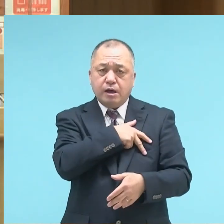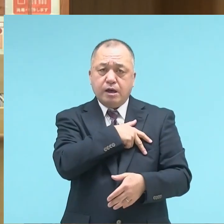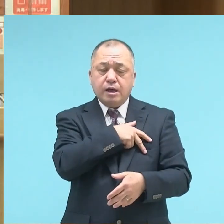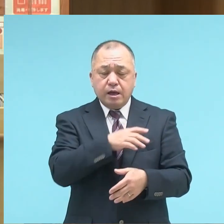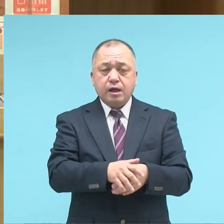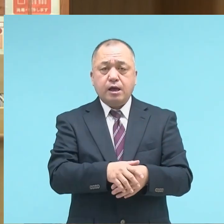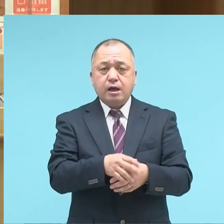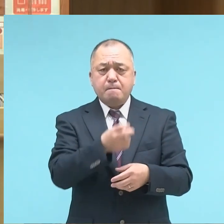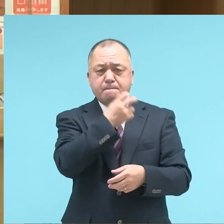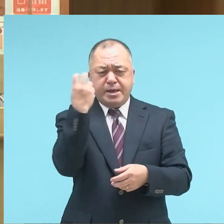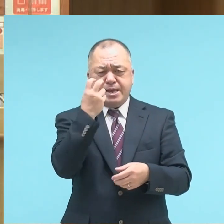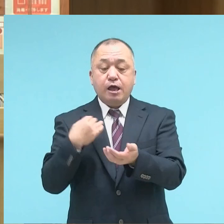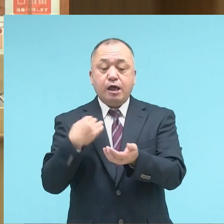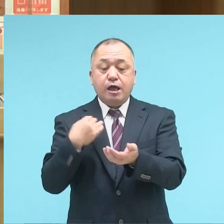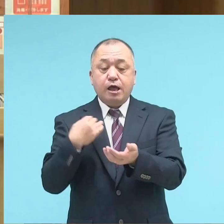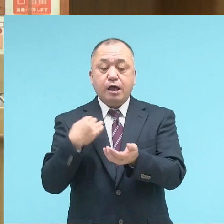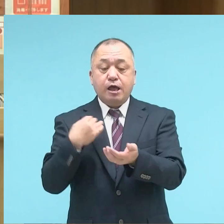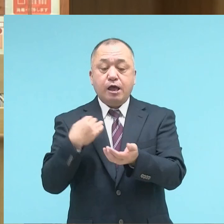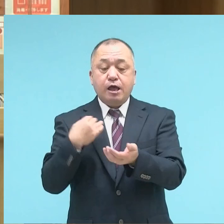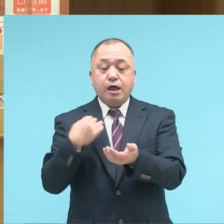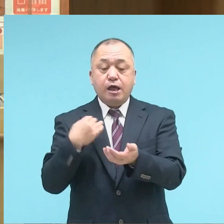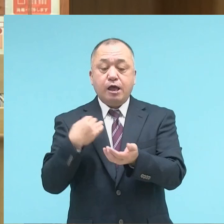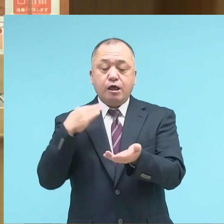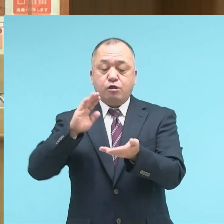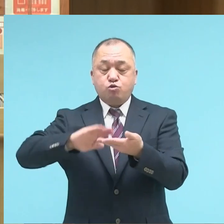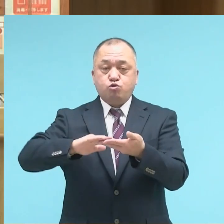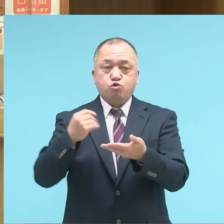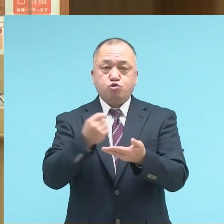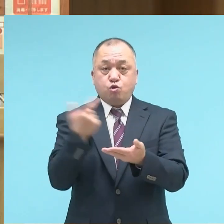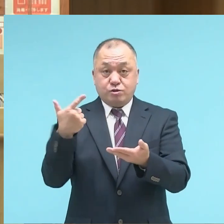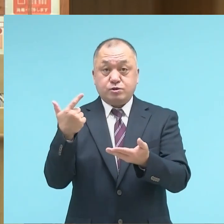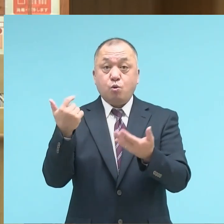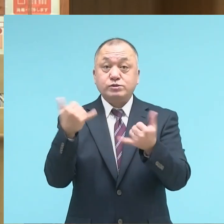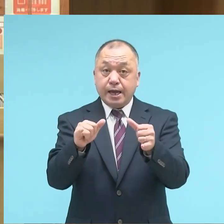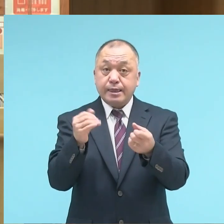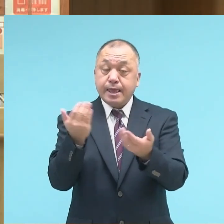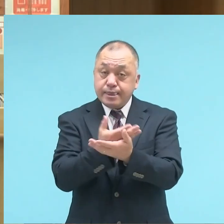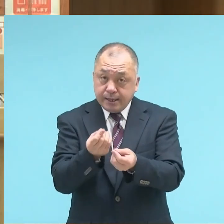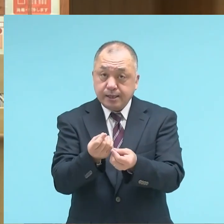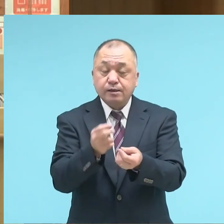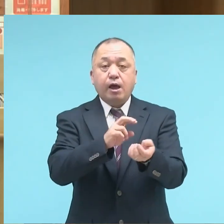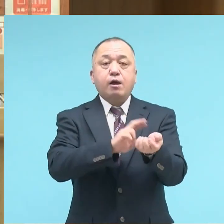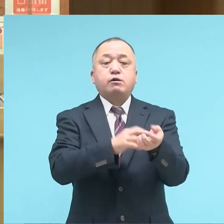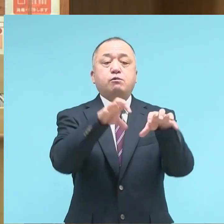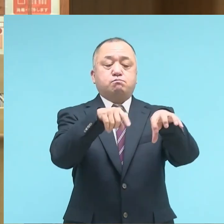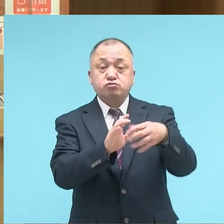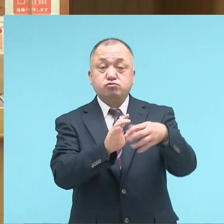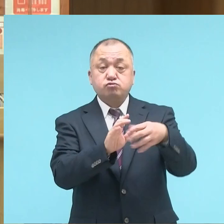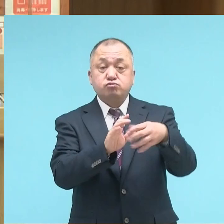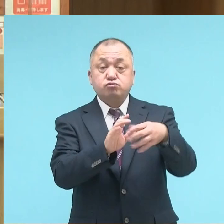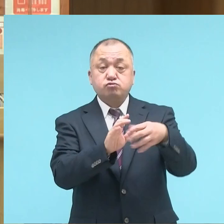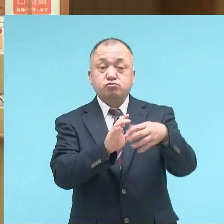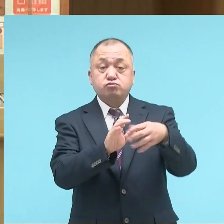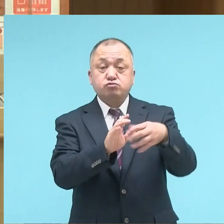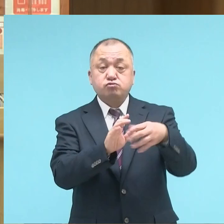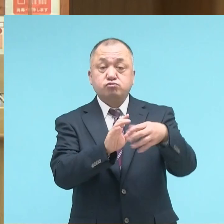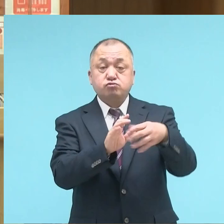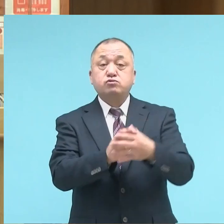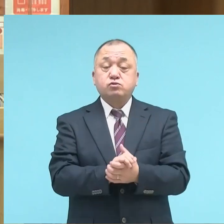接触者になったりする中で、いわゆるそういった病院での勤務が困難になるという状況がある一方